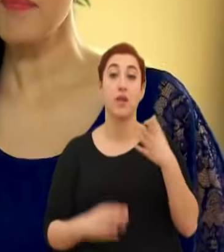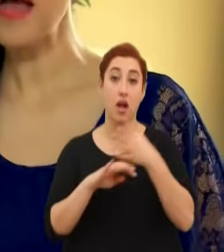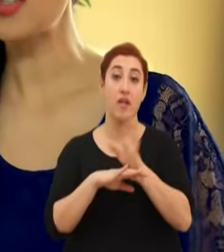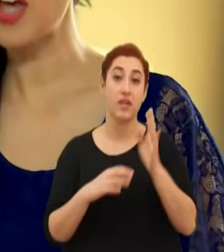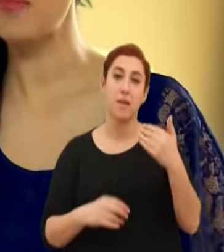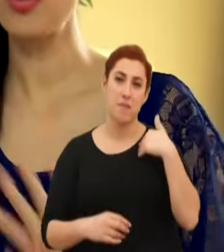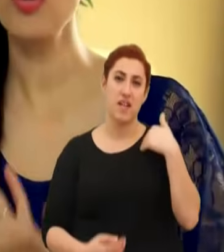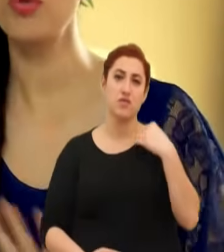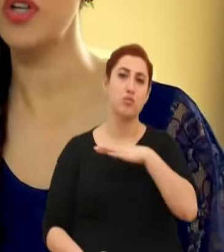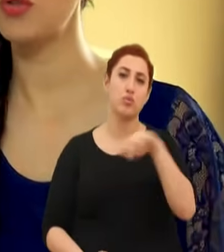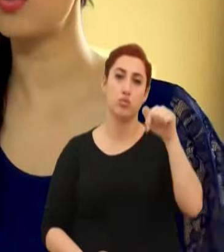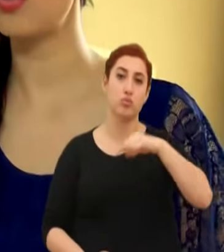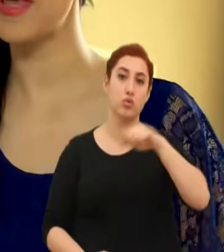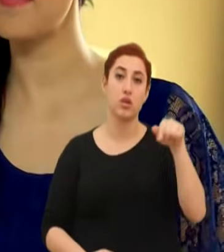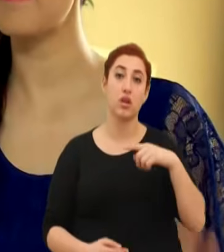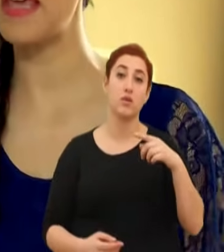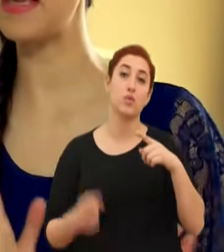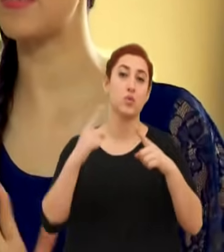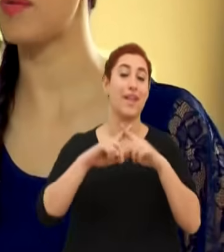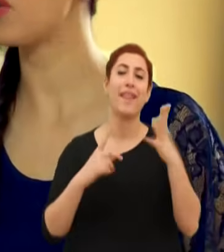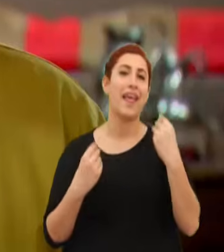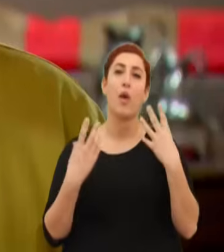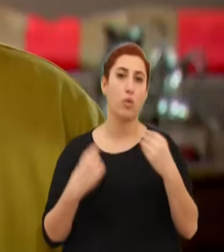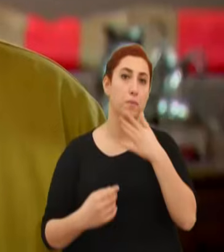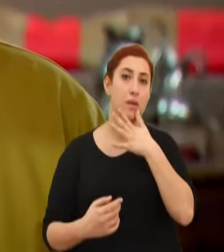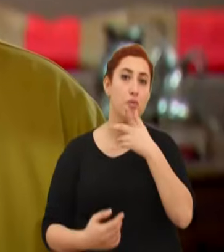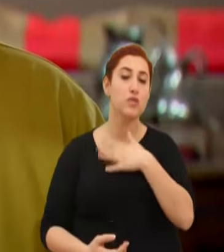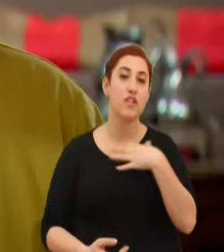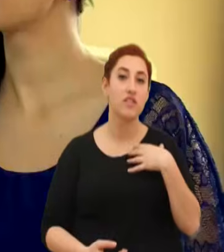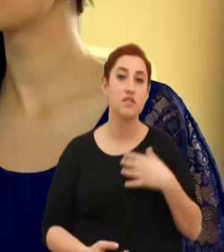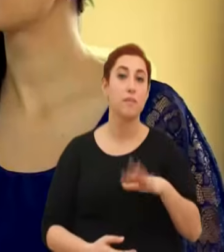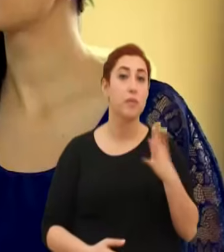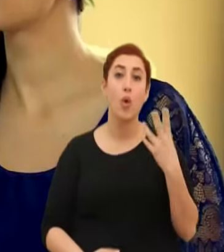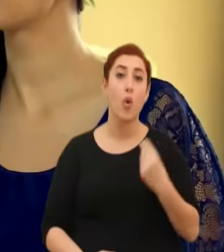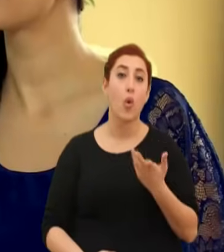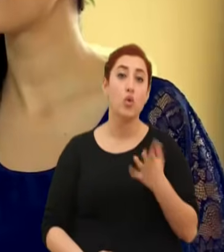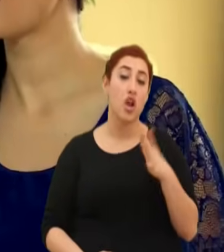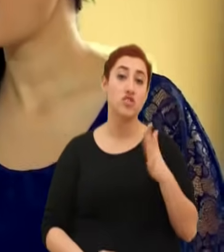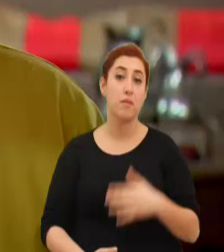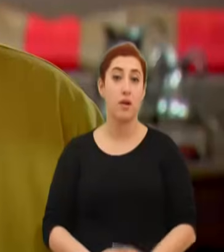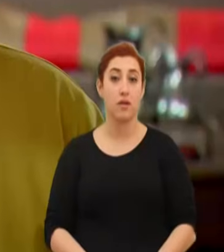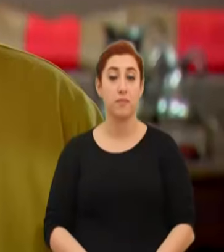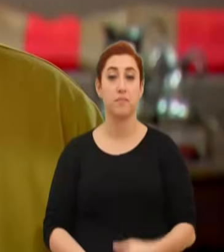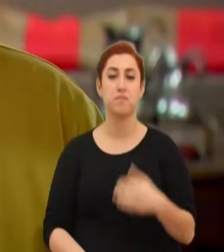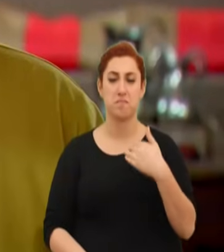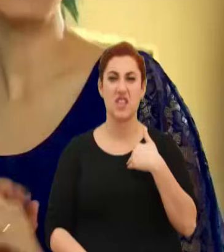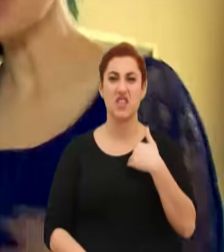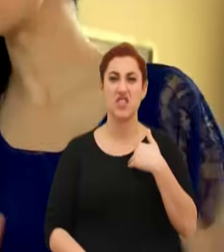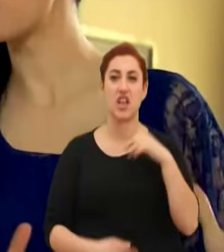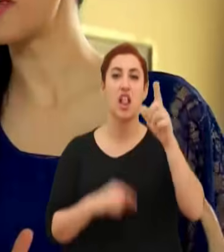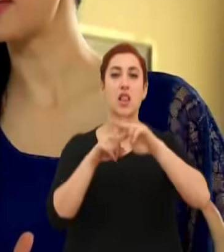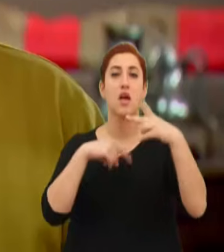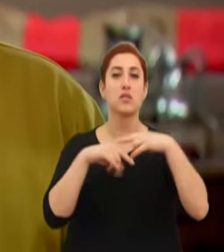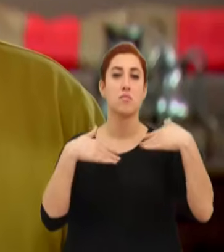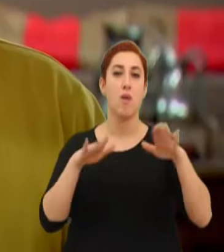Hatta bence bütün bunların üstüne ne iyi gider biliyor musun anneciğim? Ne iyi gider acaba? Bence